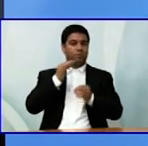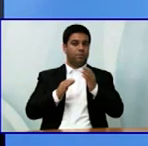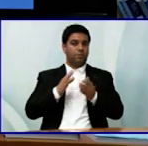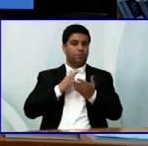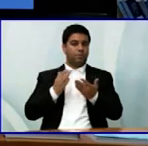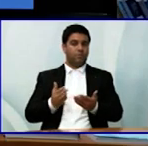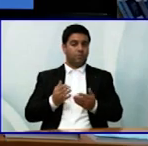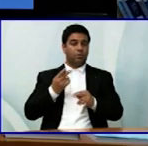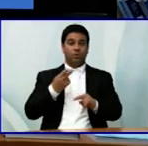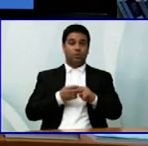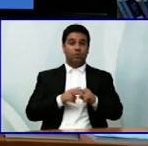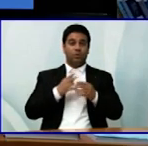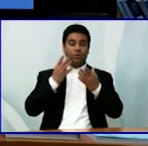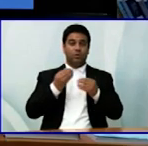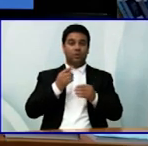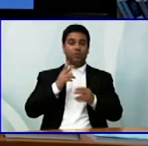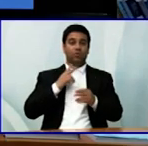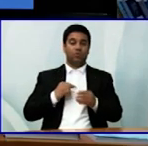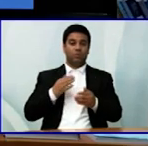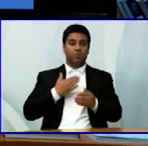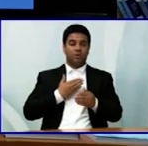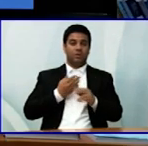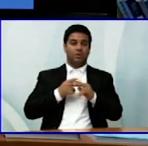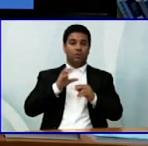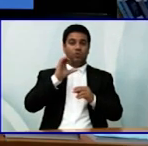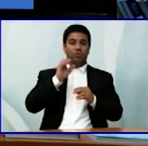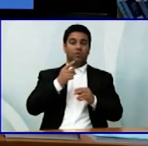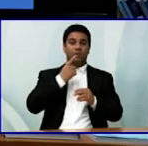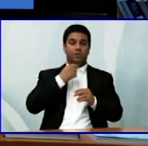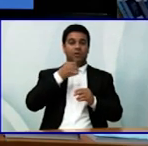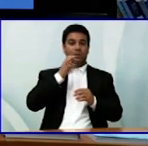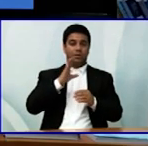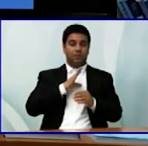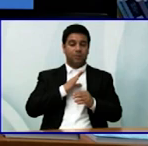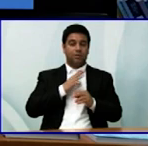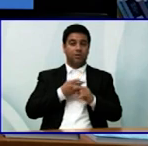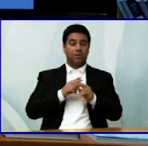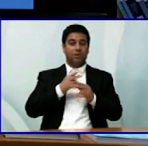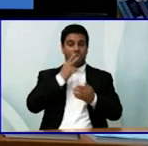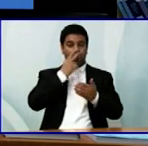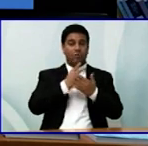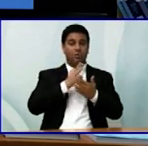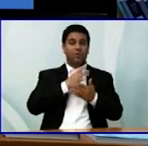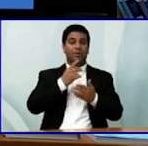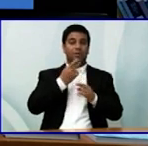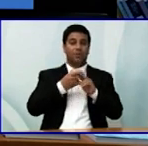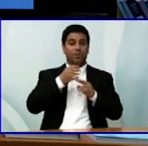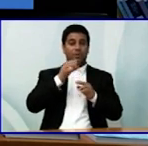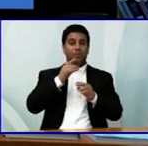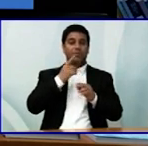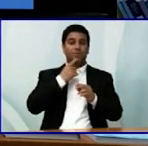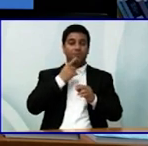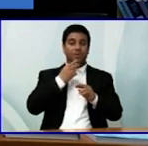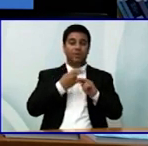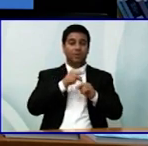yig'labdi. "O'sha kuni qizim shotut sharbatini ichgan edi. Ko'rgan qoningiz shotut